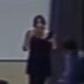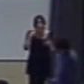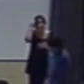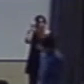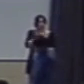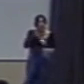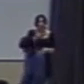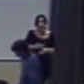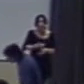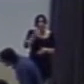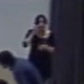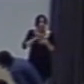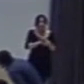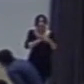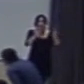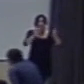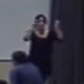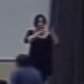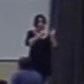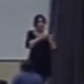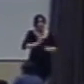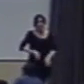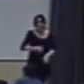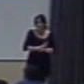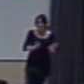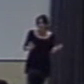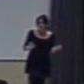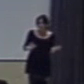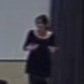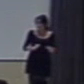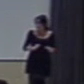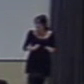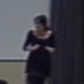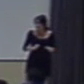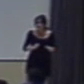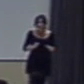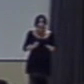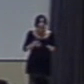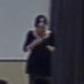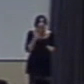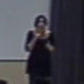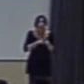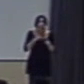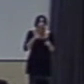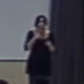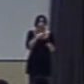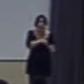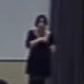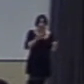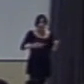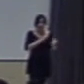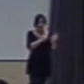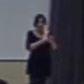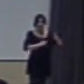l'alça dins d'aquest context en què la tecnologia mana ens ha deixat en un segon pla altres valors que implícits en la funció